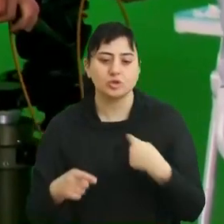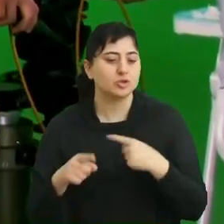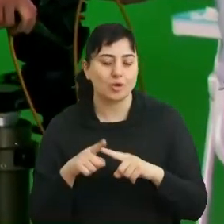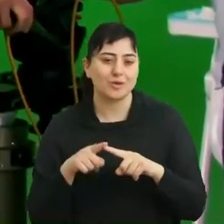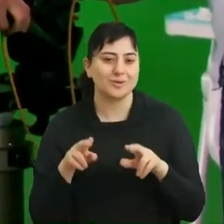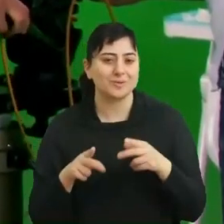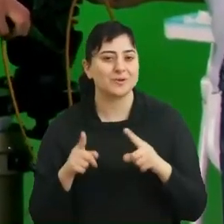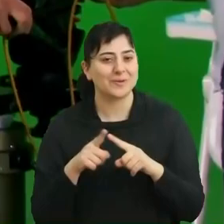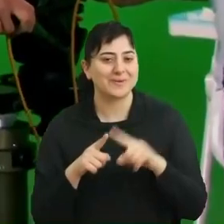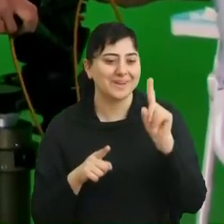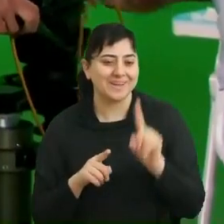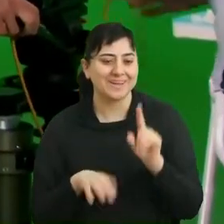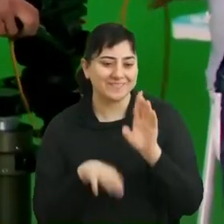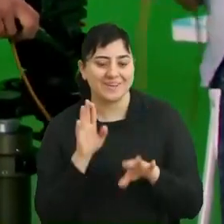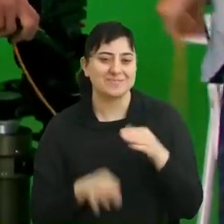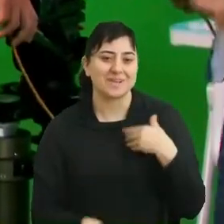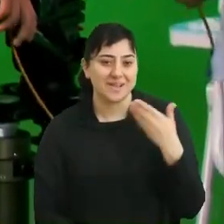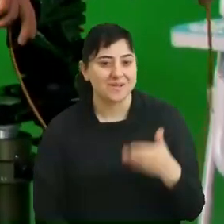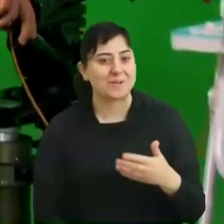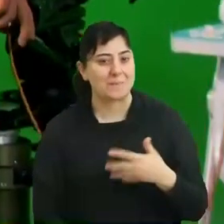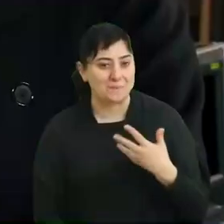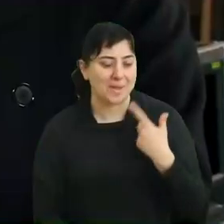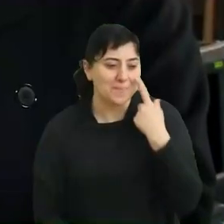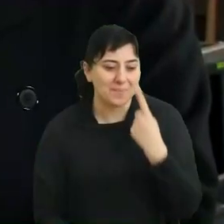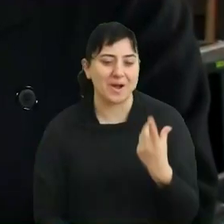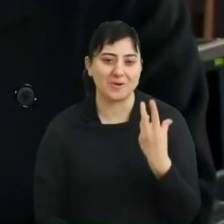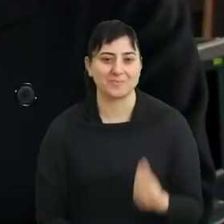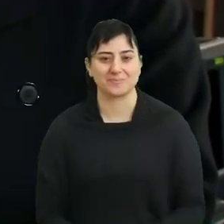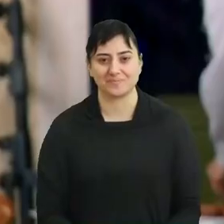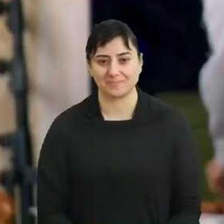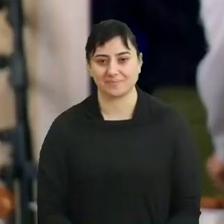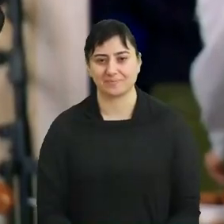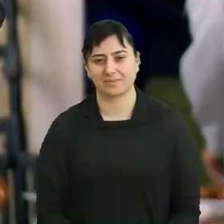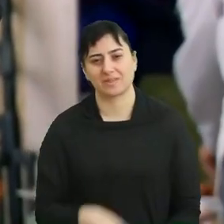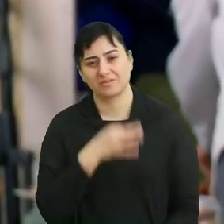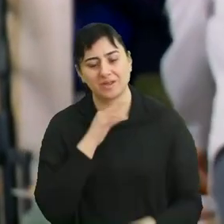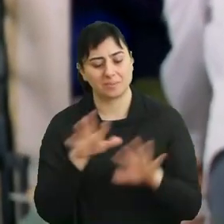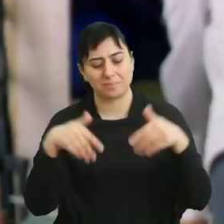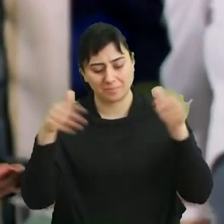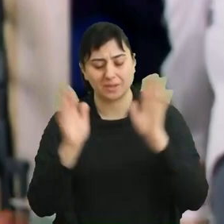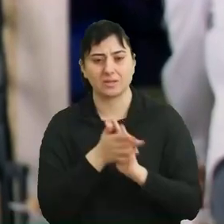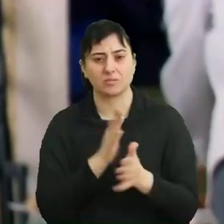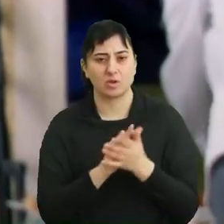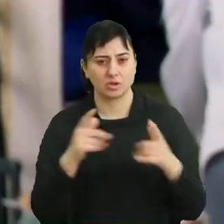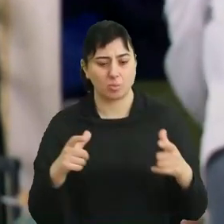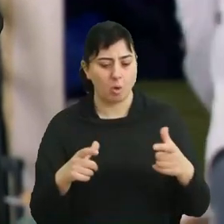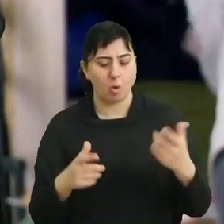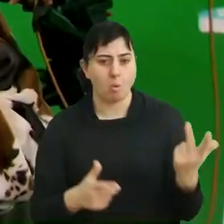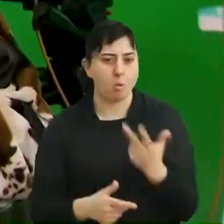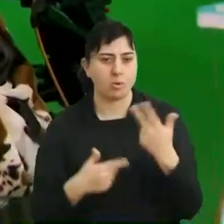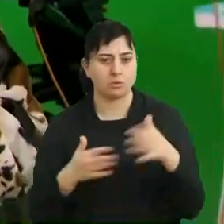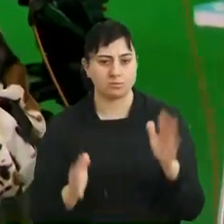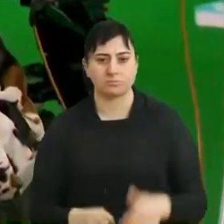göre, torunum ilk reklam filmini çekiyor. Ben onu kaçıracağım zannettiniz, öyle mi yani? Lütfen terk edin burayı. Almışsınız koca tabağı da